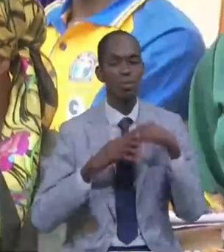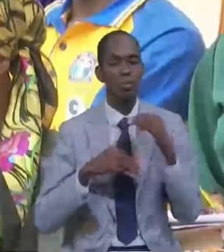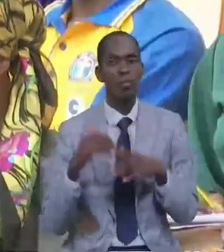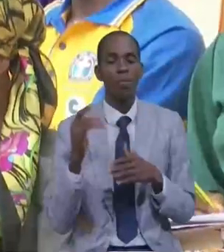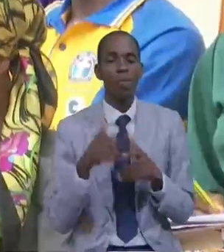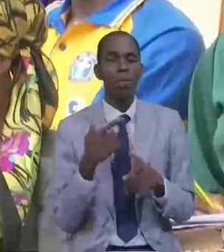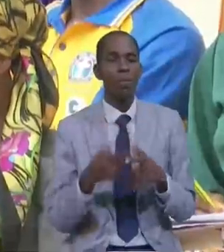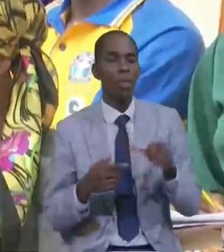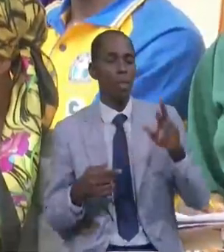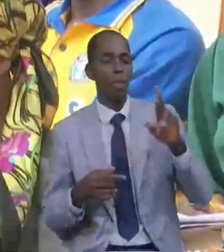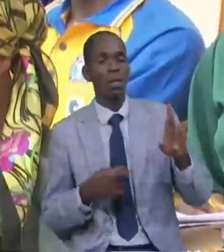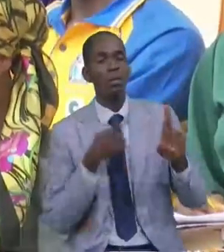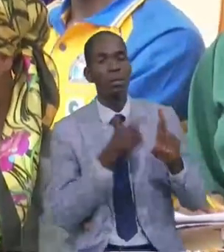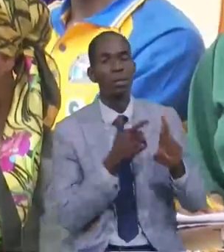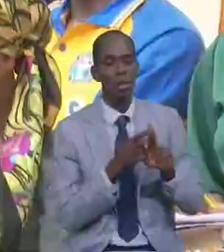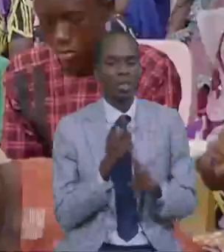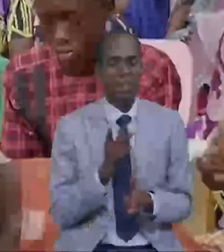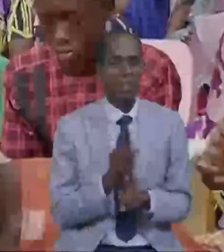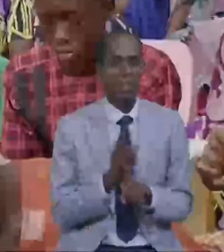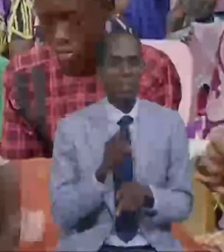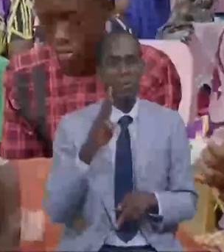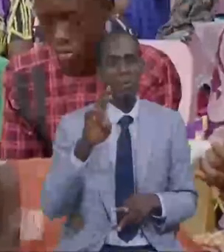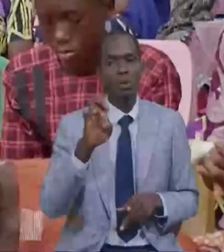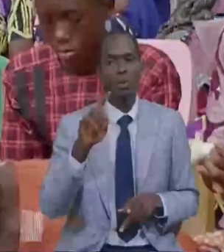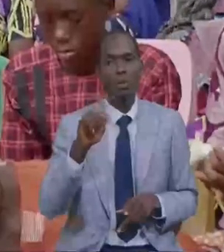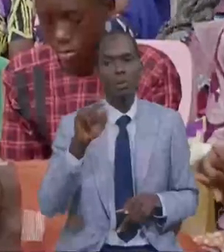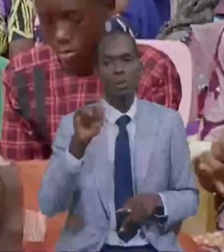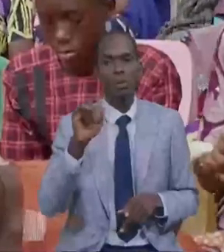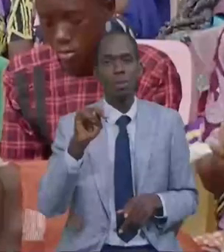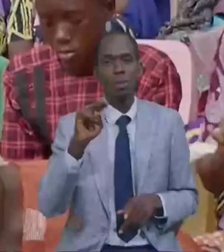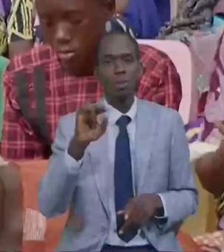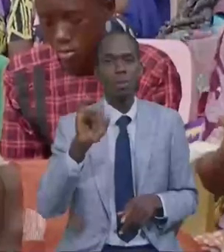les bornes sans compromission.